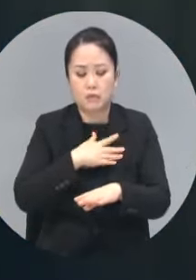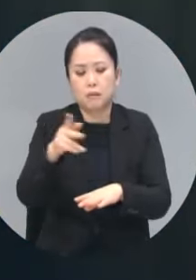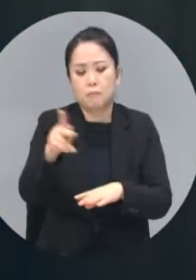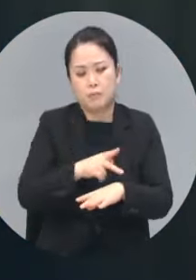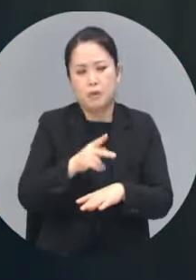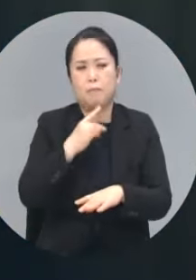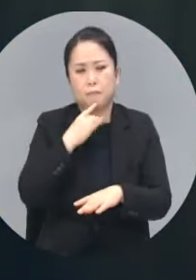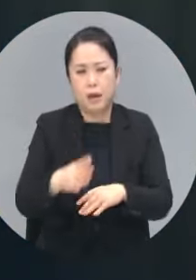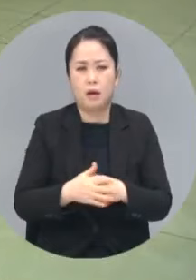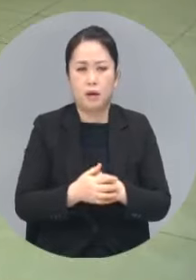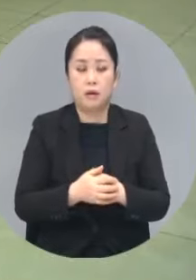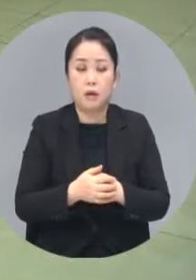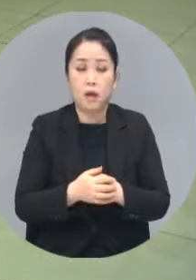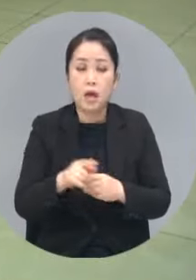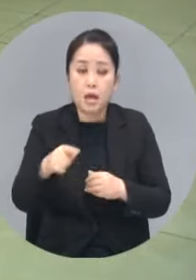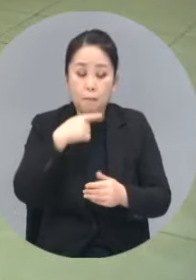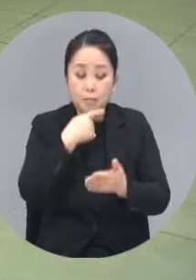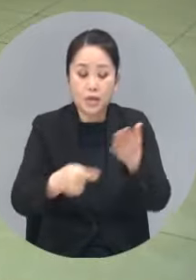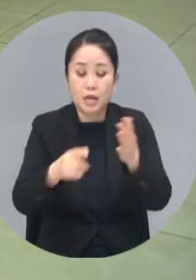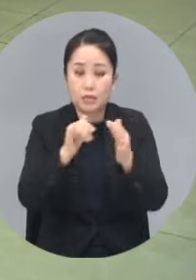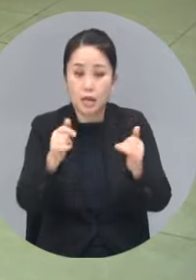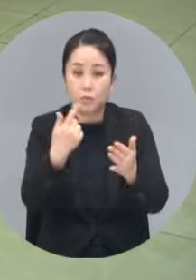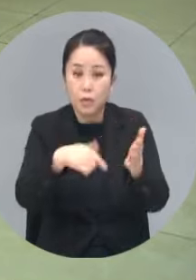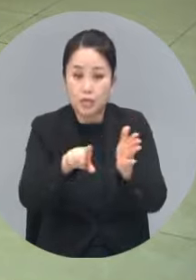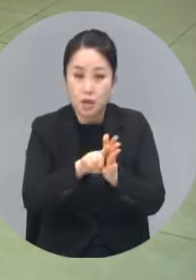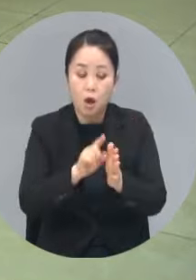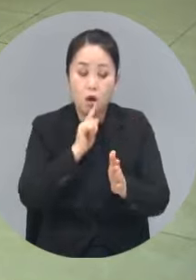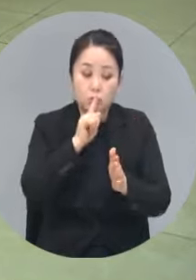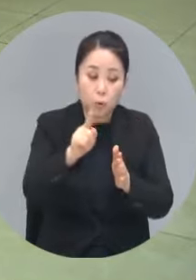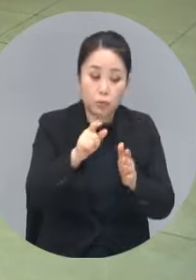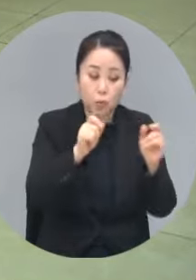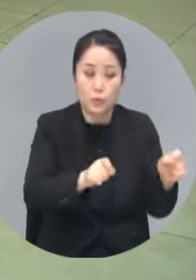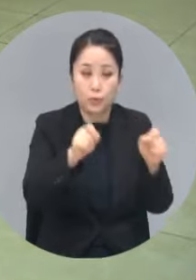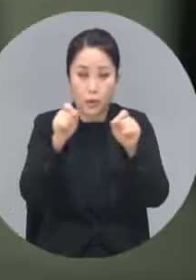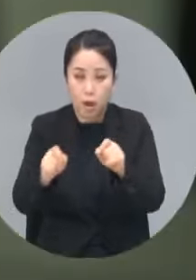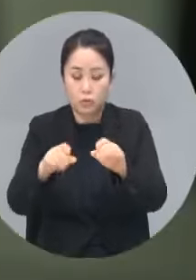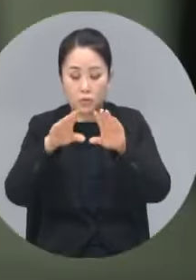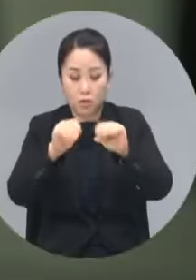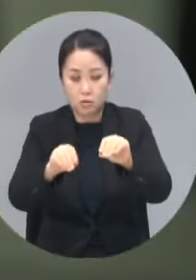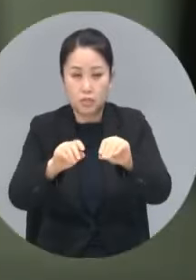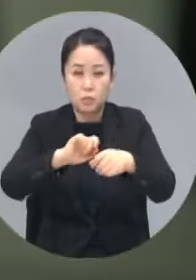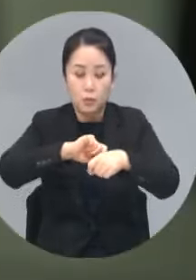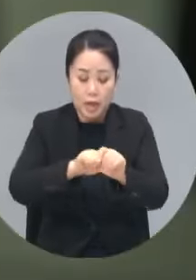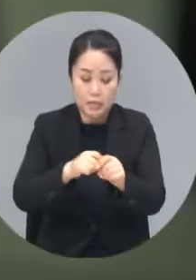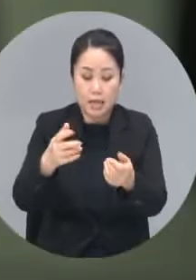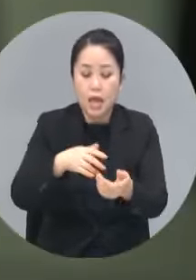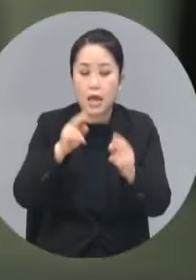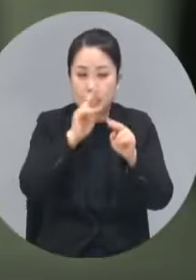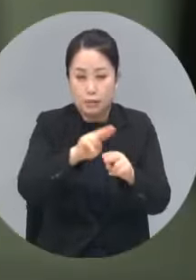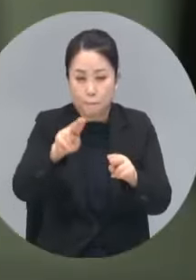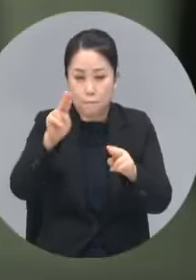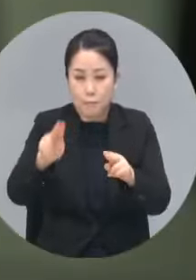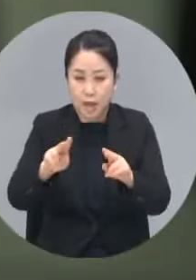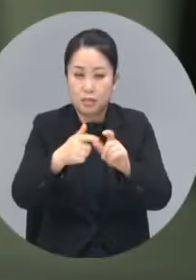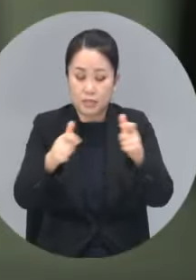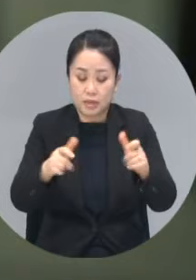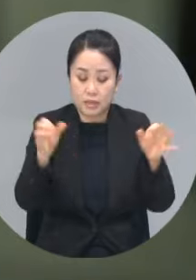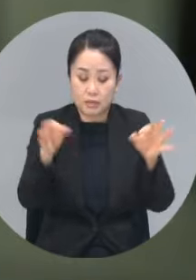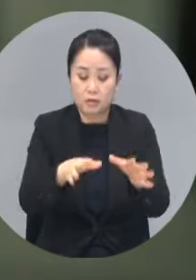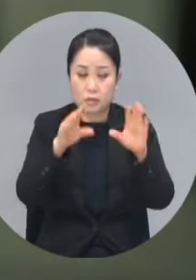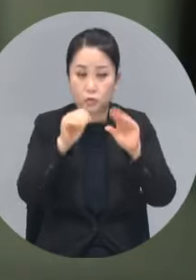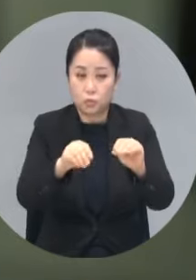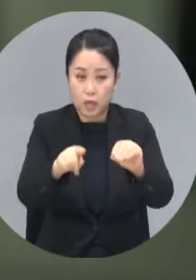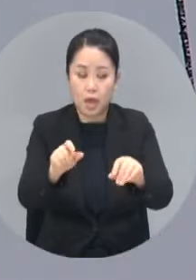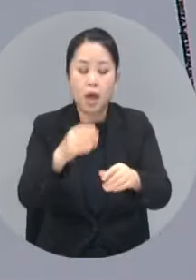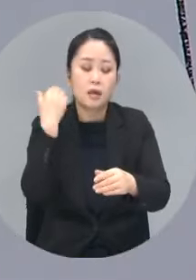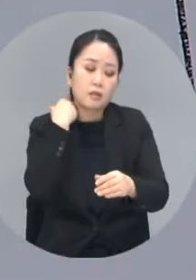이런 신탁 사기 피해자를 위해 소송 유해나 정지 강제 집행 일시 중단 등의 내용이 전세사기 특별법 개정안에